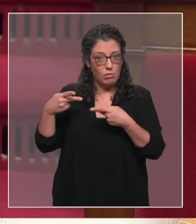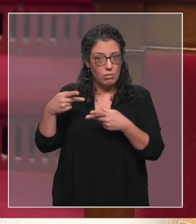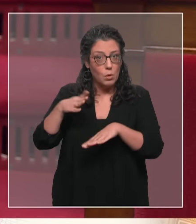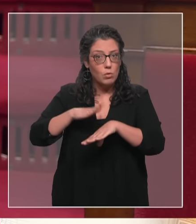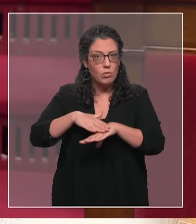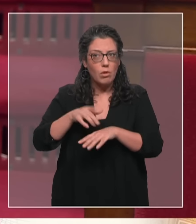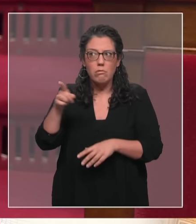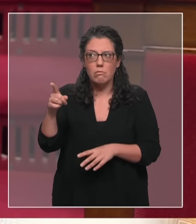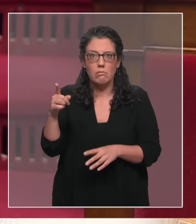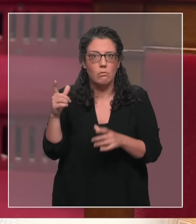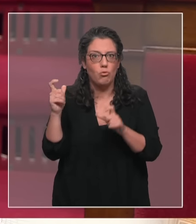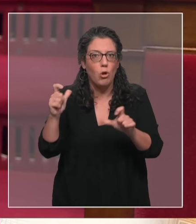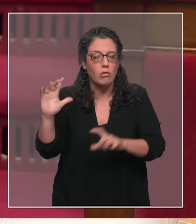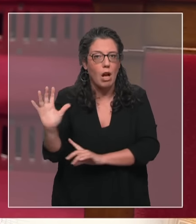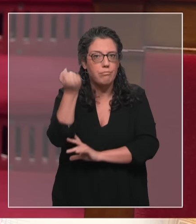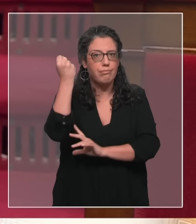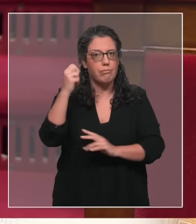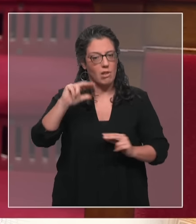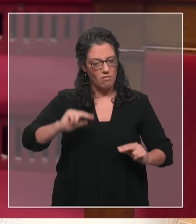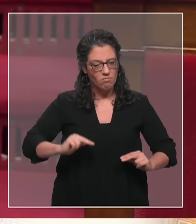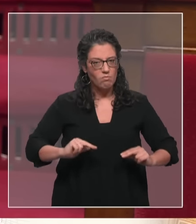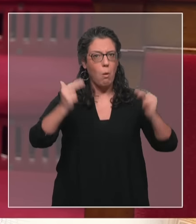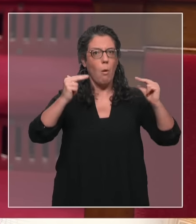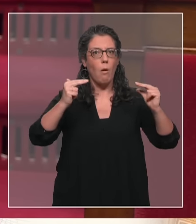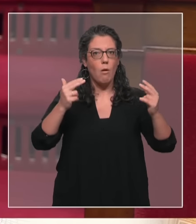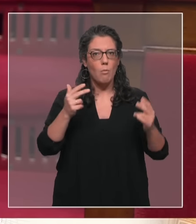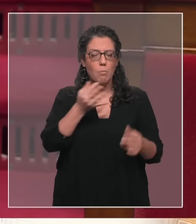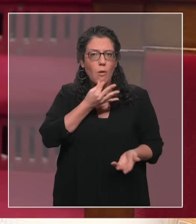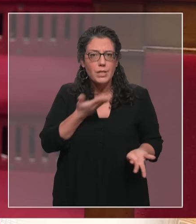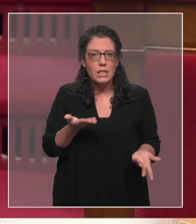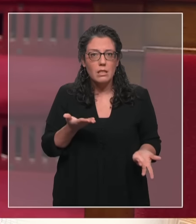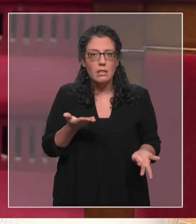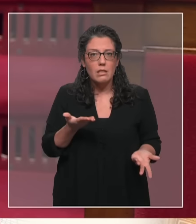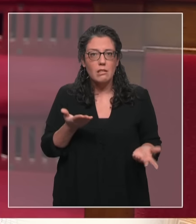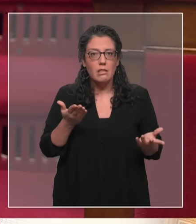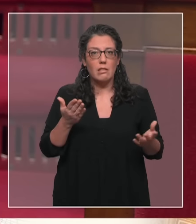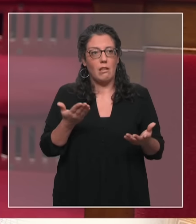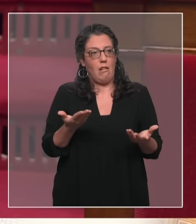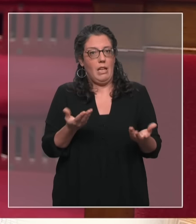une opportunité pour nous remettre à niveau et sortir à l'école.